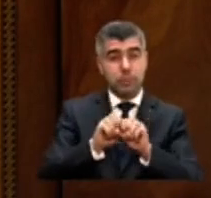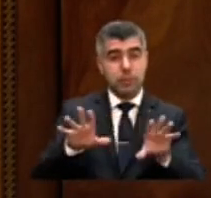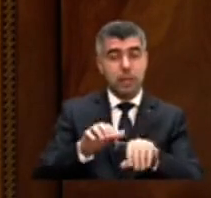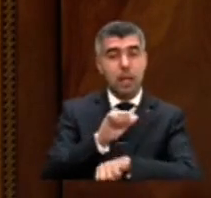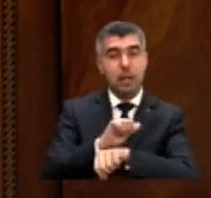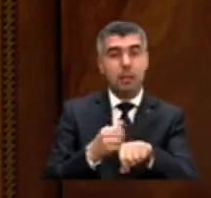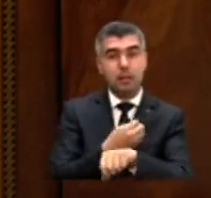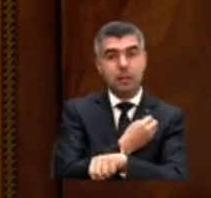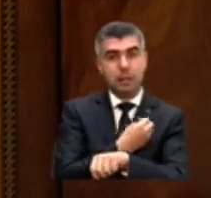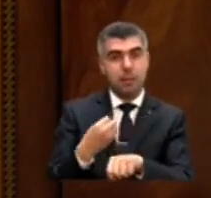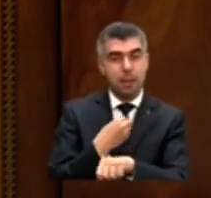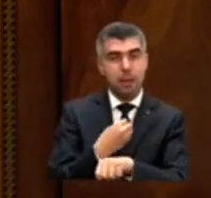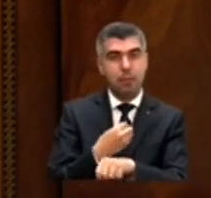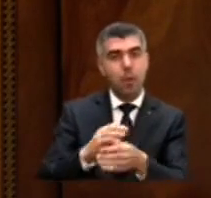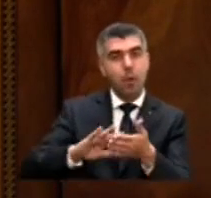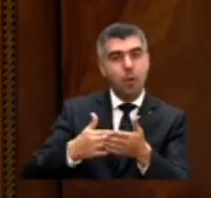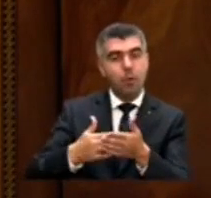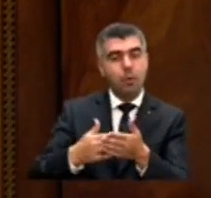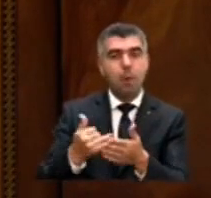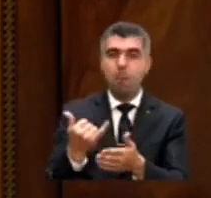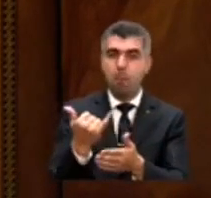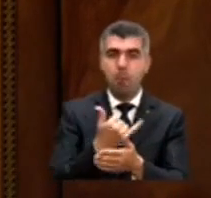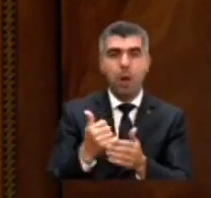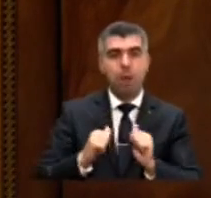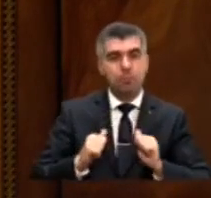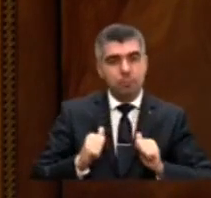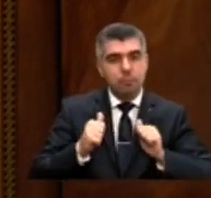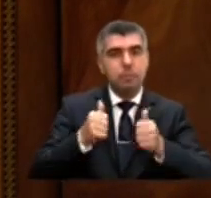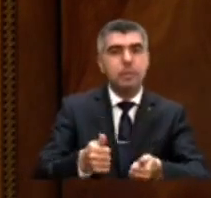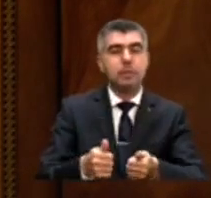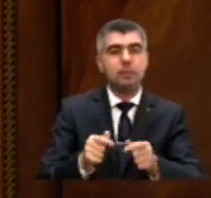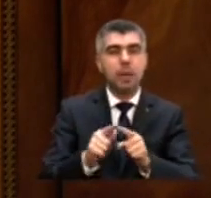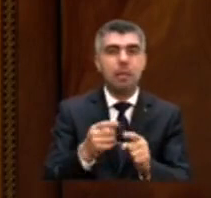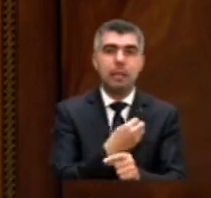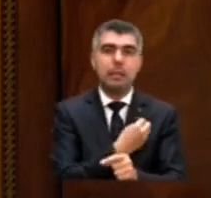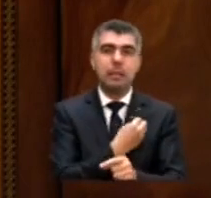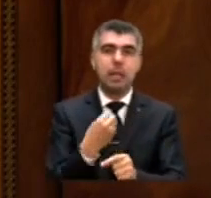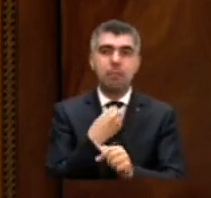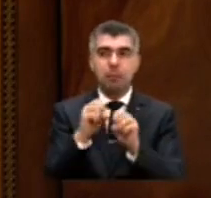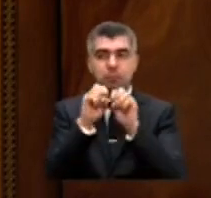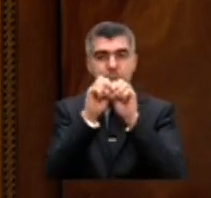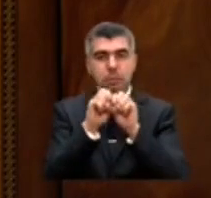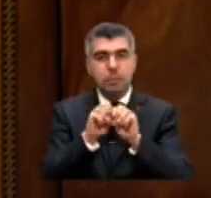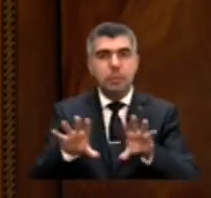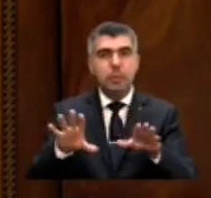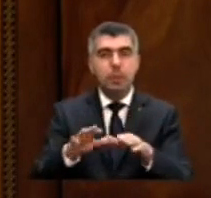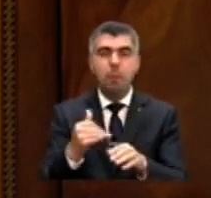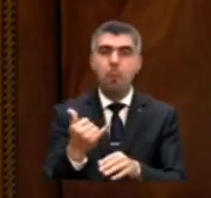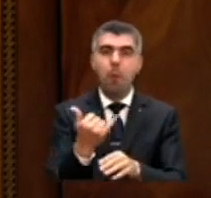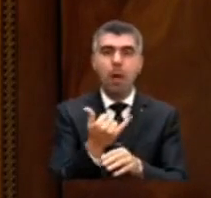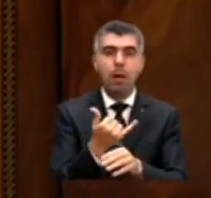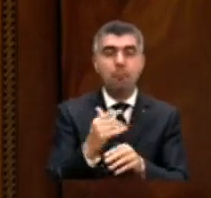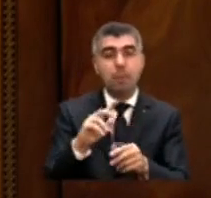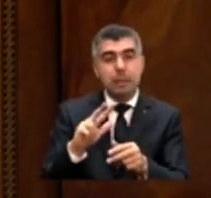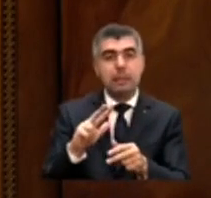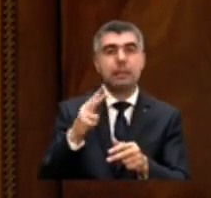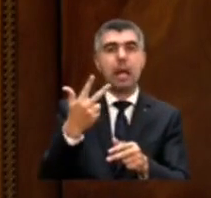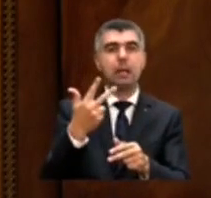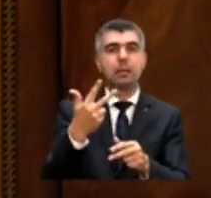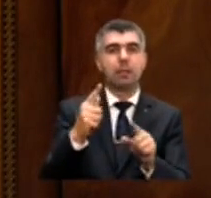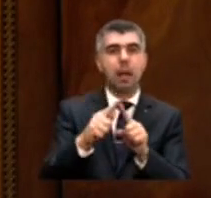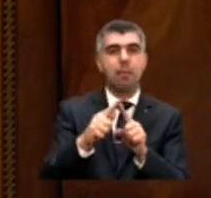الاجتماعية تأهيلاً حقيقياً للنظام الصحي الوطني الذي يعتبر الركيزة الثالثة للدولة